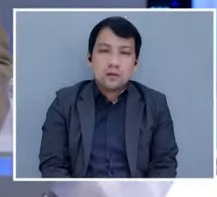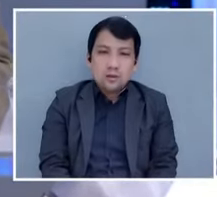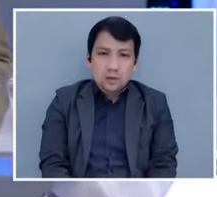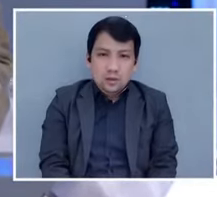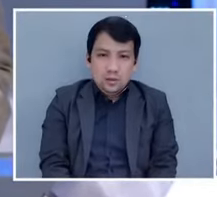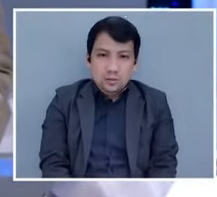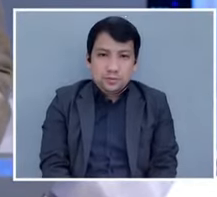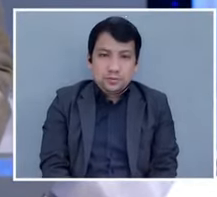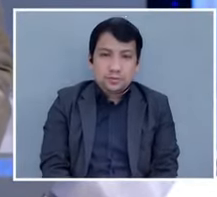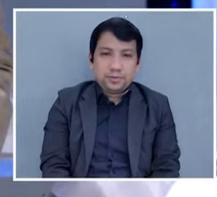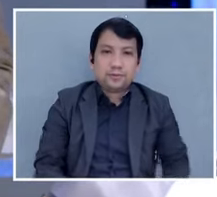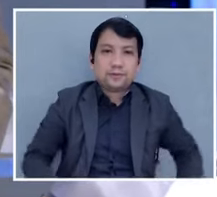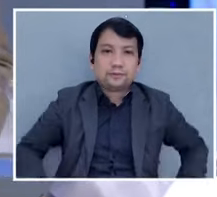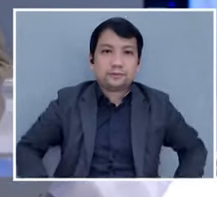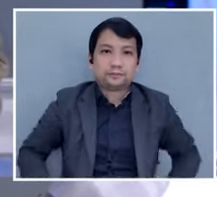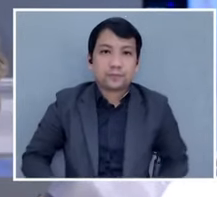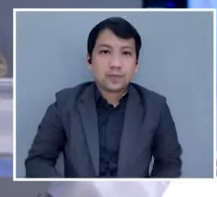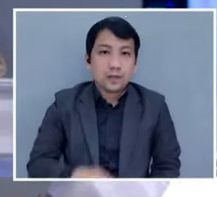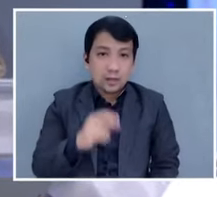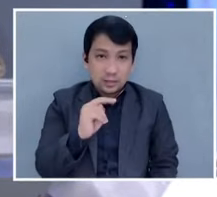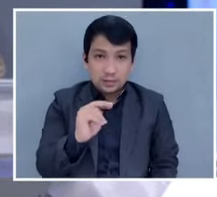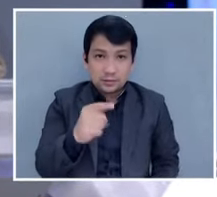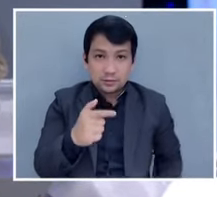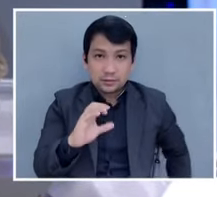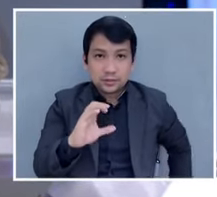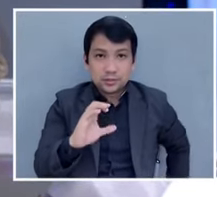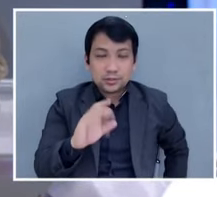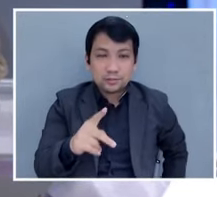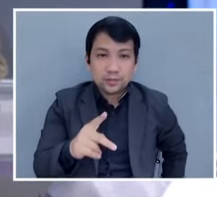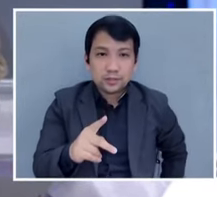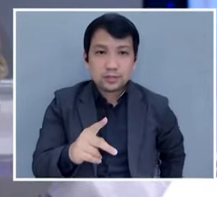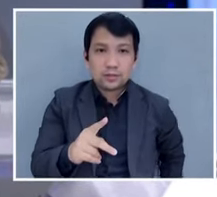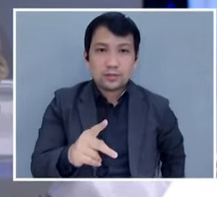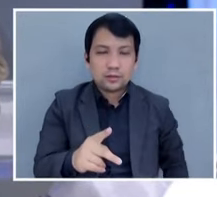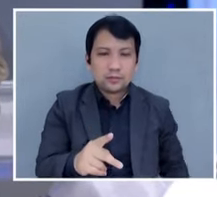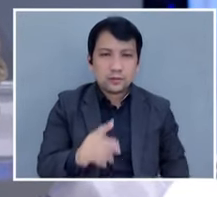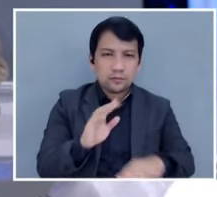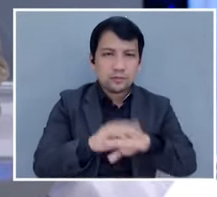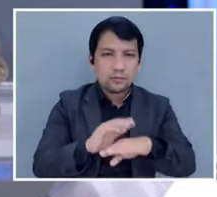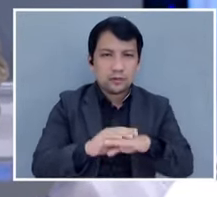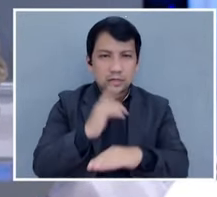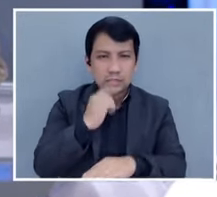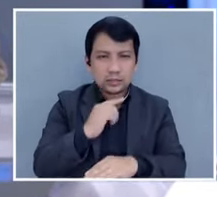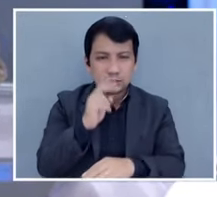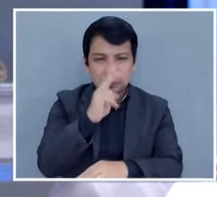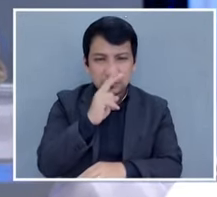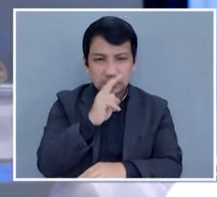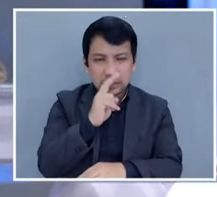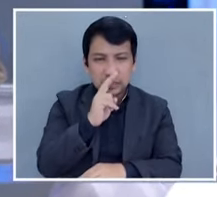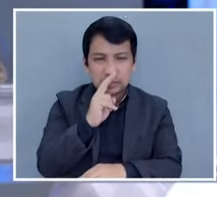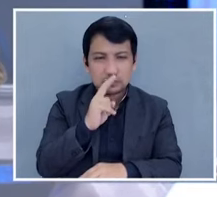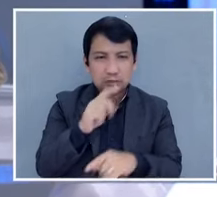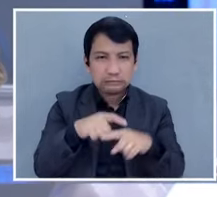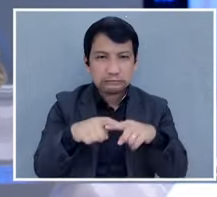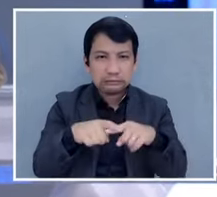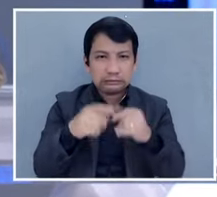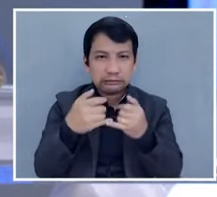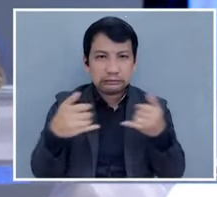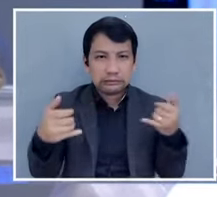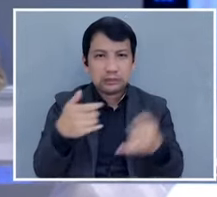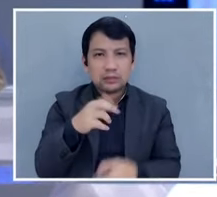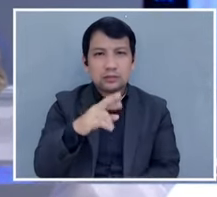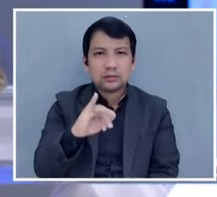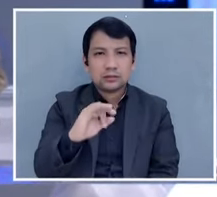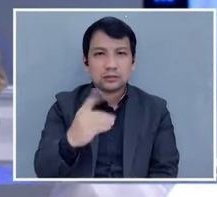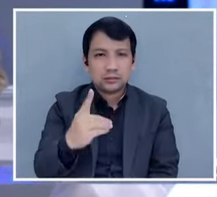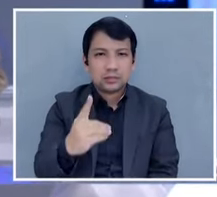Itinaas ng National Grid Corporation of the Philippines ang red alert sa Visayas grid dahilan sa kakapusan ng supply ng